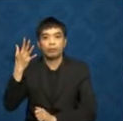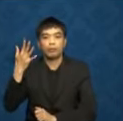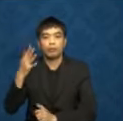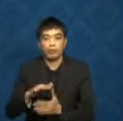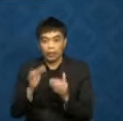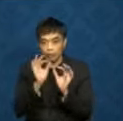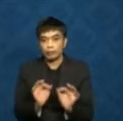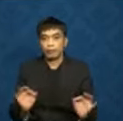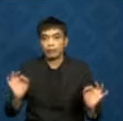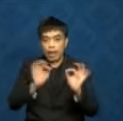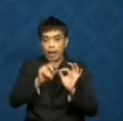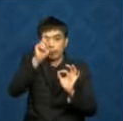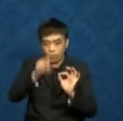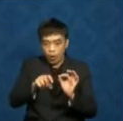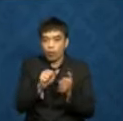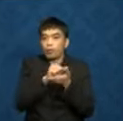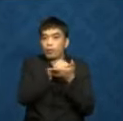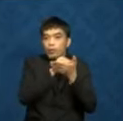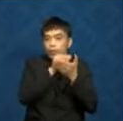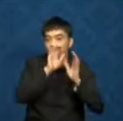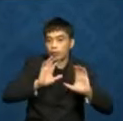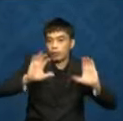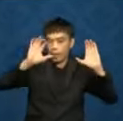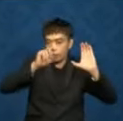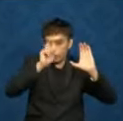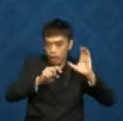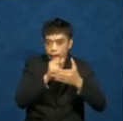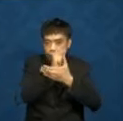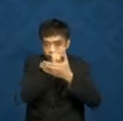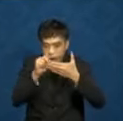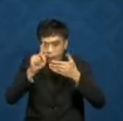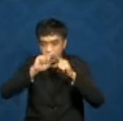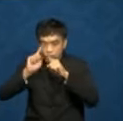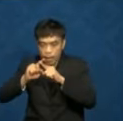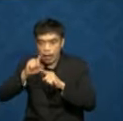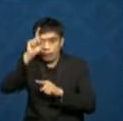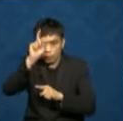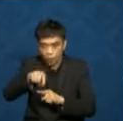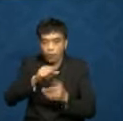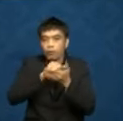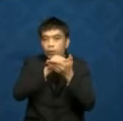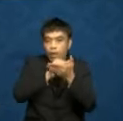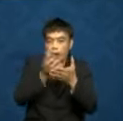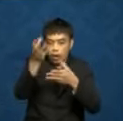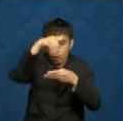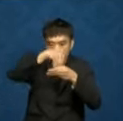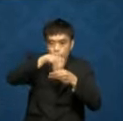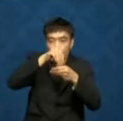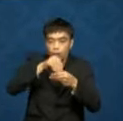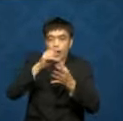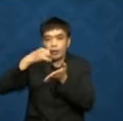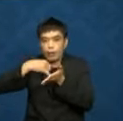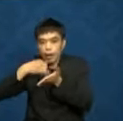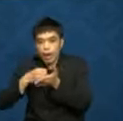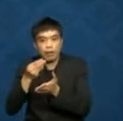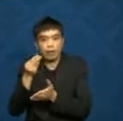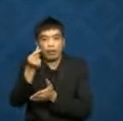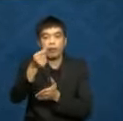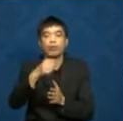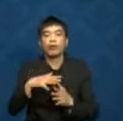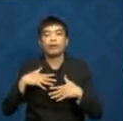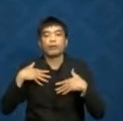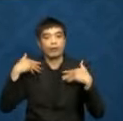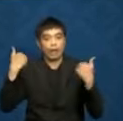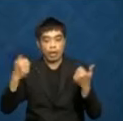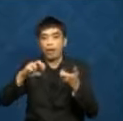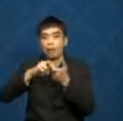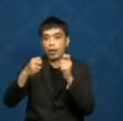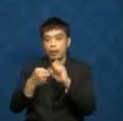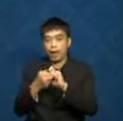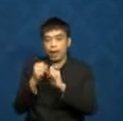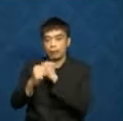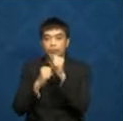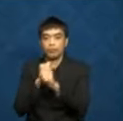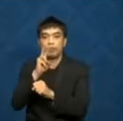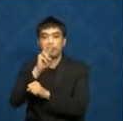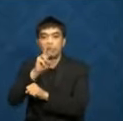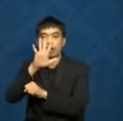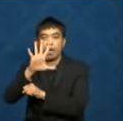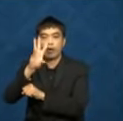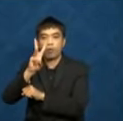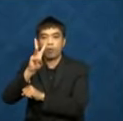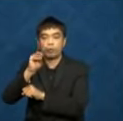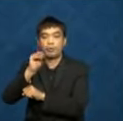บ